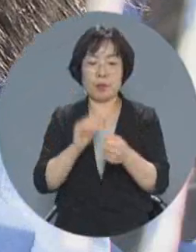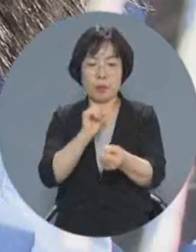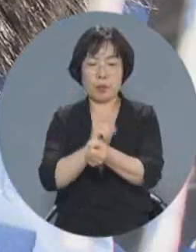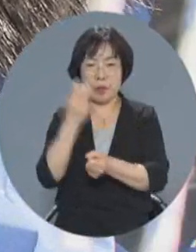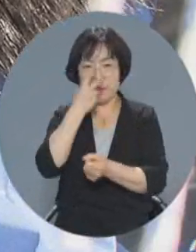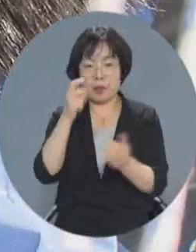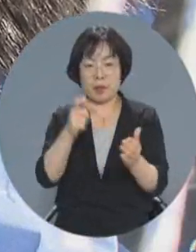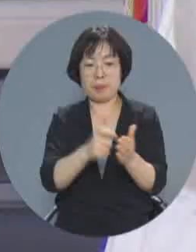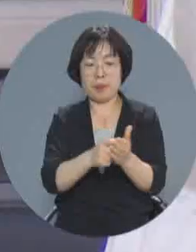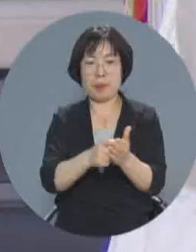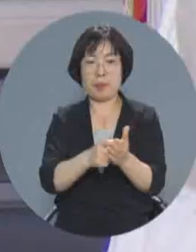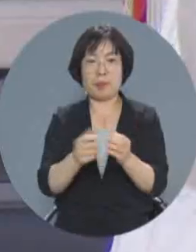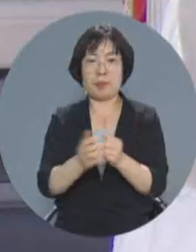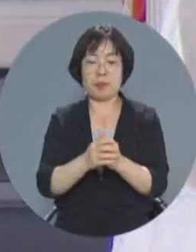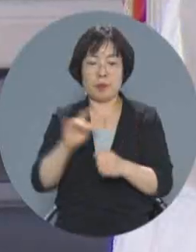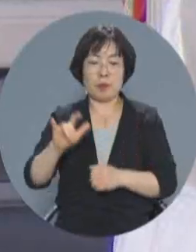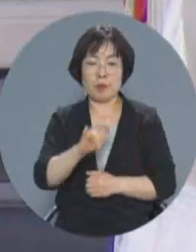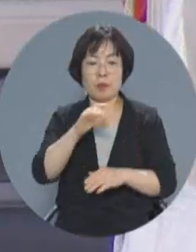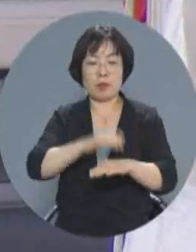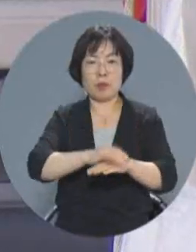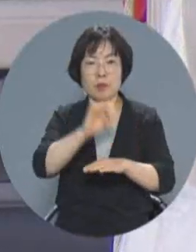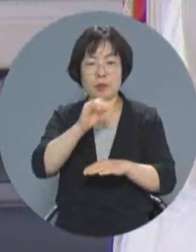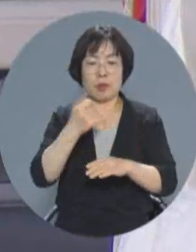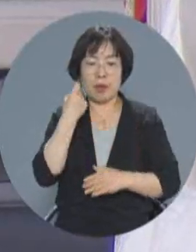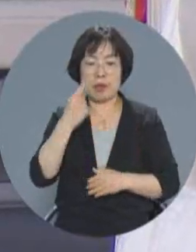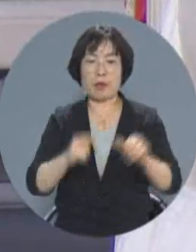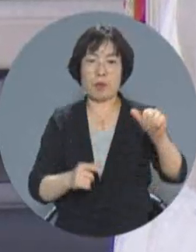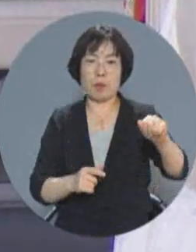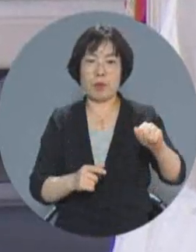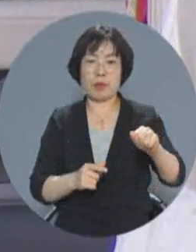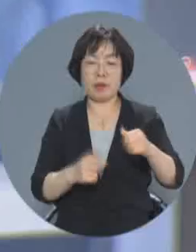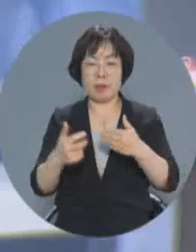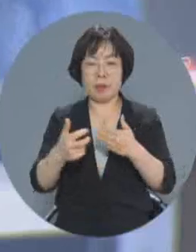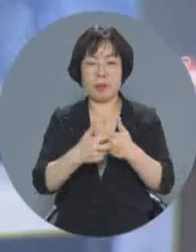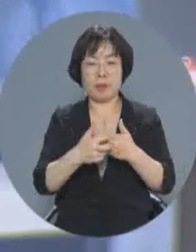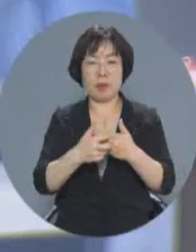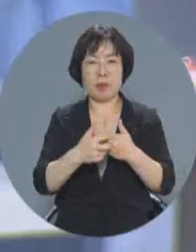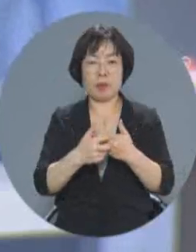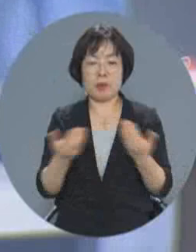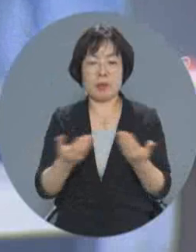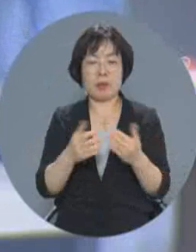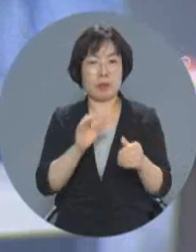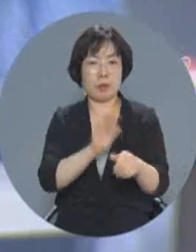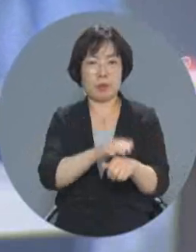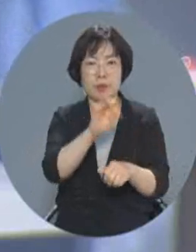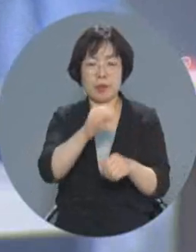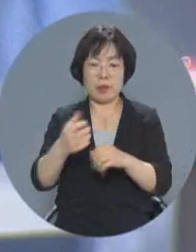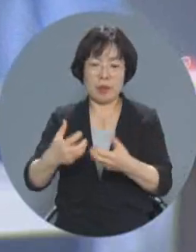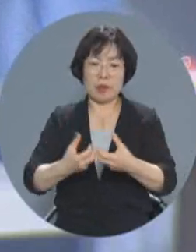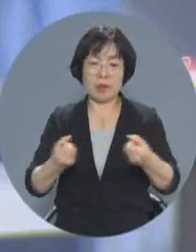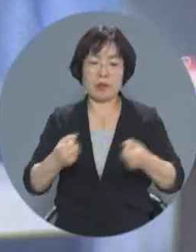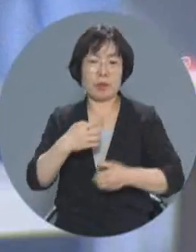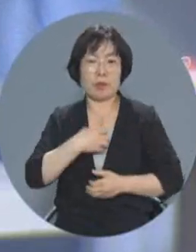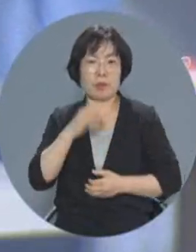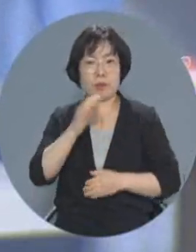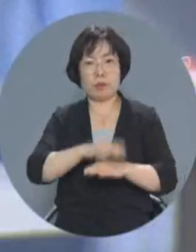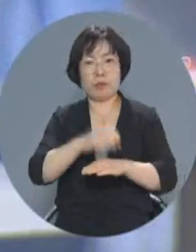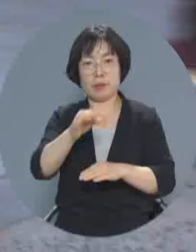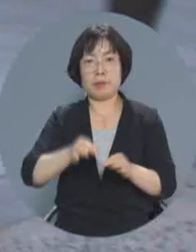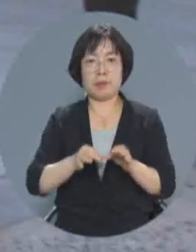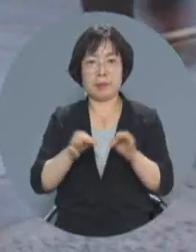관리에 관한 법률에 따라 코로나19 수당인 월 5만 원의 의료업무 수당을 지급하고 별도의 위험 수당도